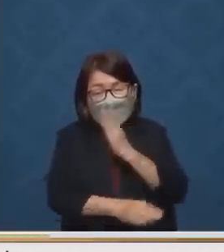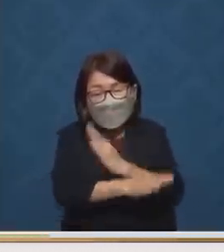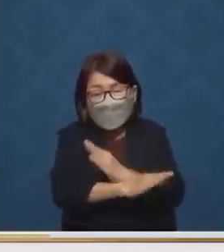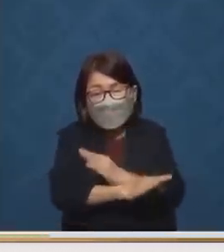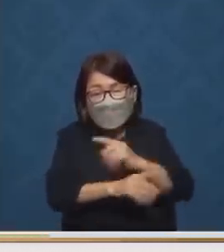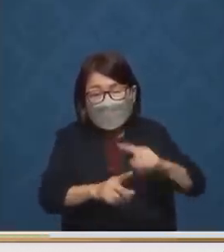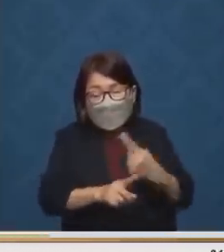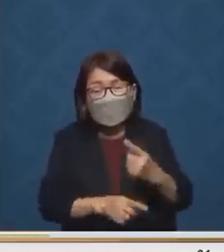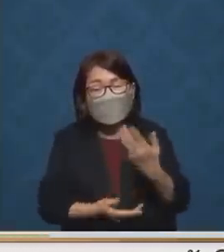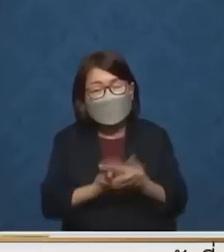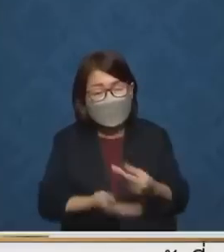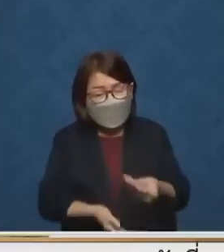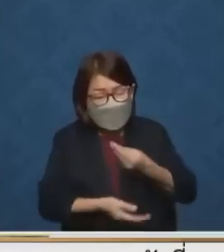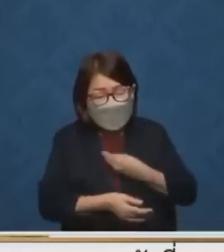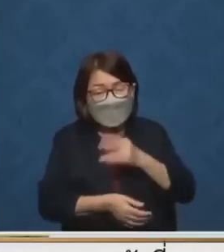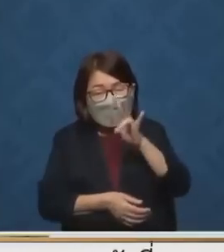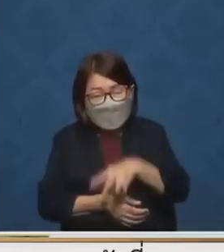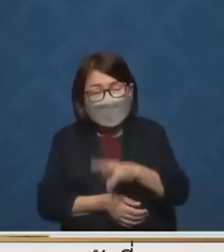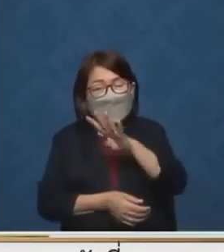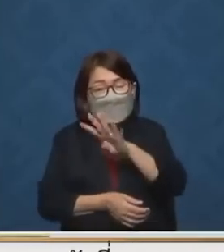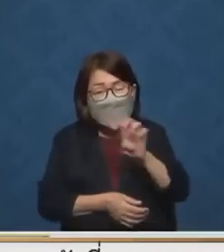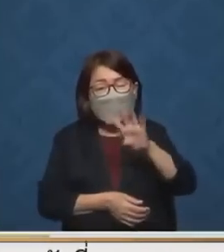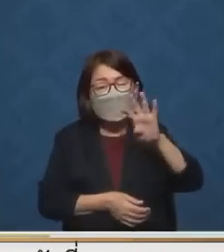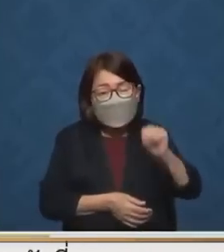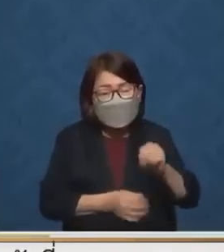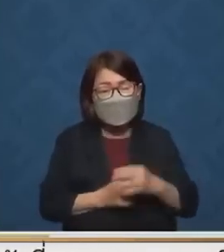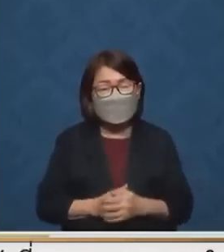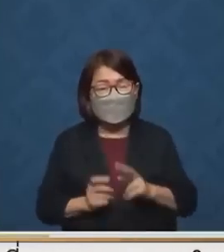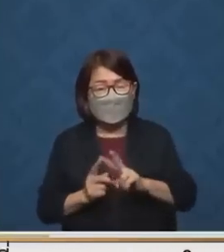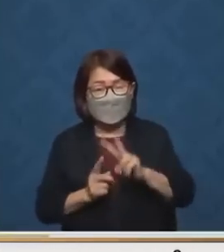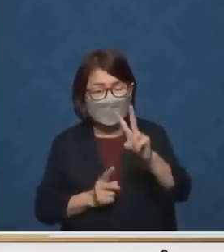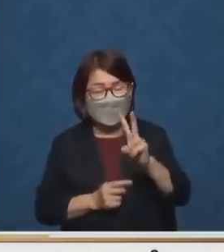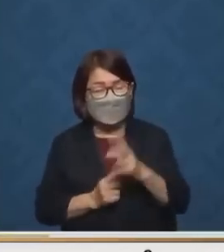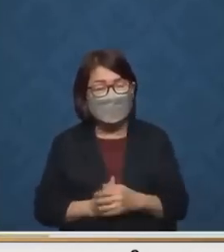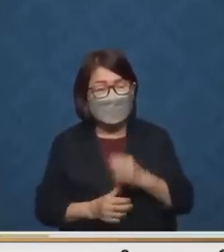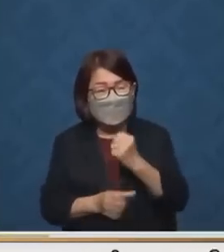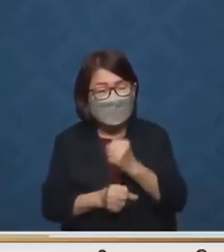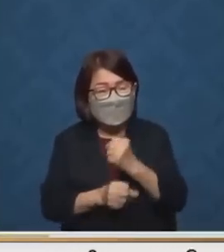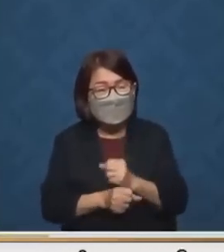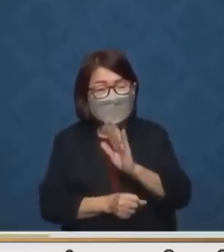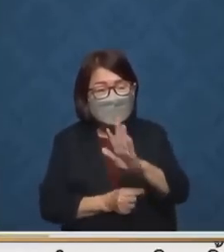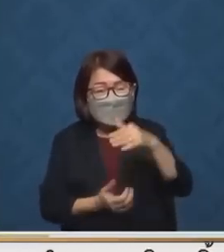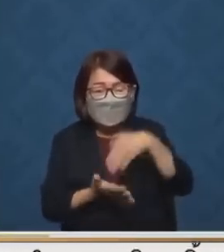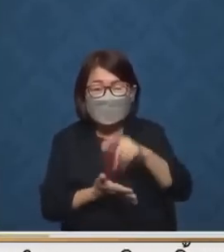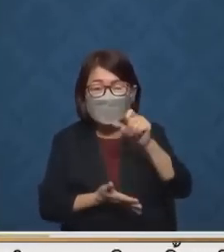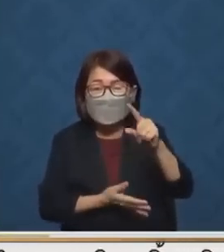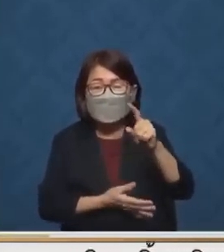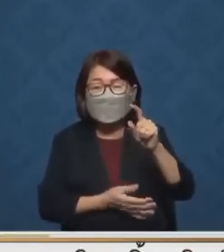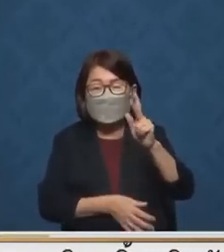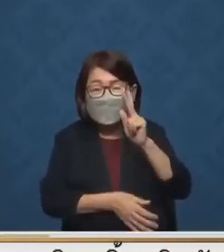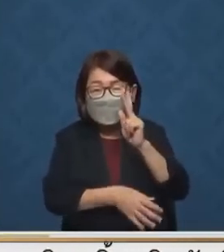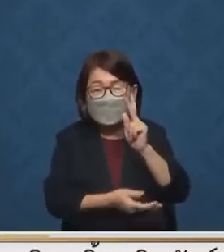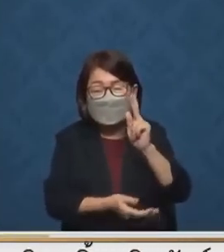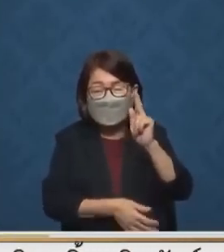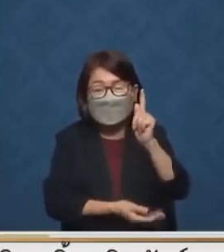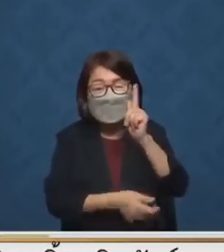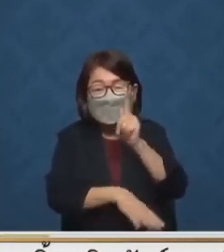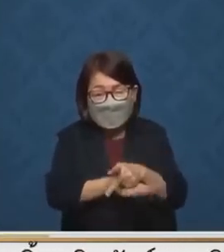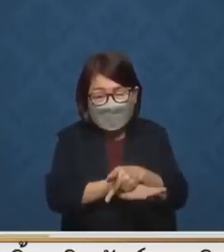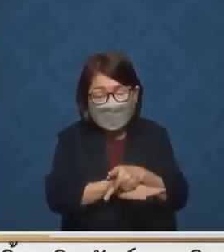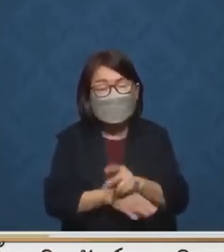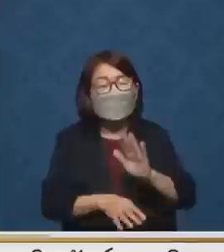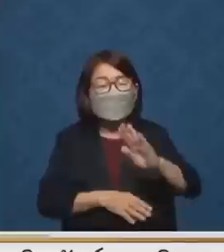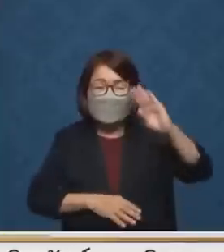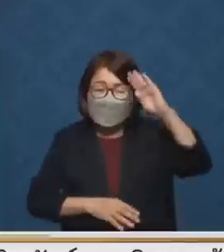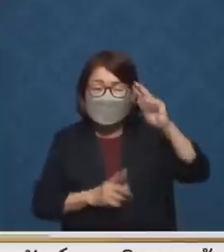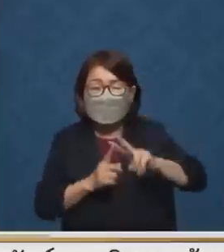440 บาทขอ 2 ครั ปฏิบัิการพรากิของศูย สาลสนเทศศูยริบัการทัพภา 2